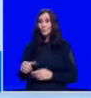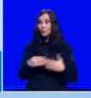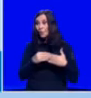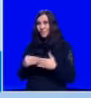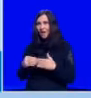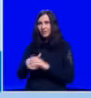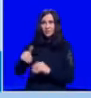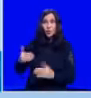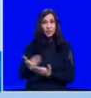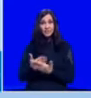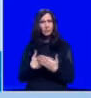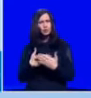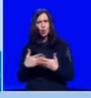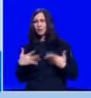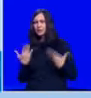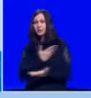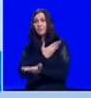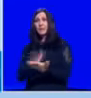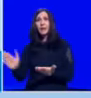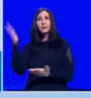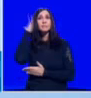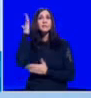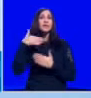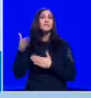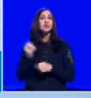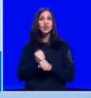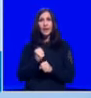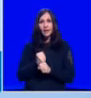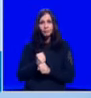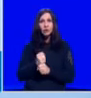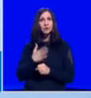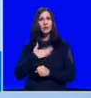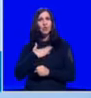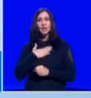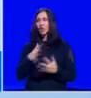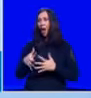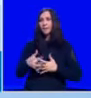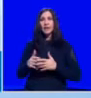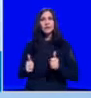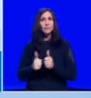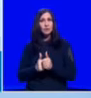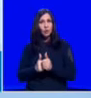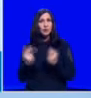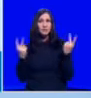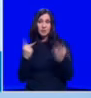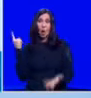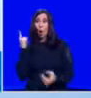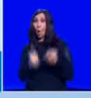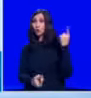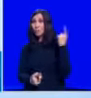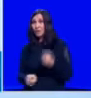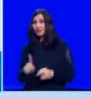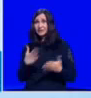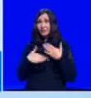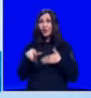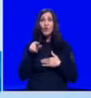до оставката или по-скоро до искането за премахване на министъра на външните работи, че нашите американски партньори, разбирайте, господари, не са доволни от